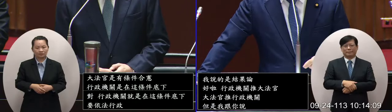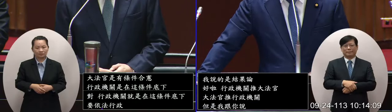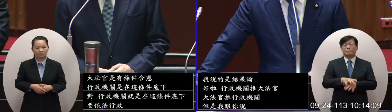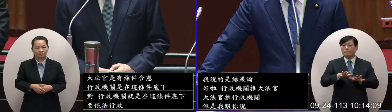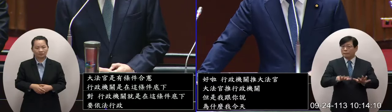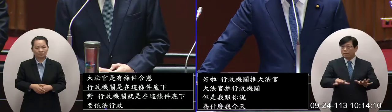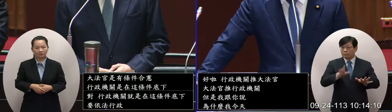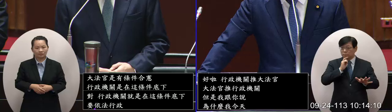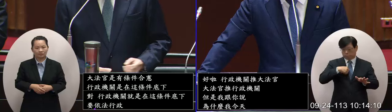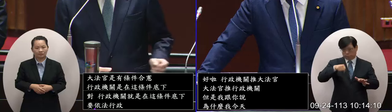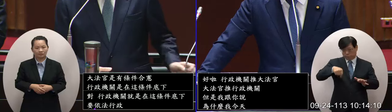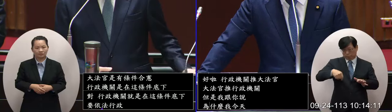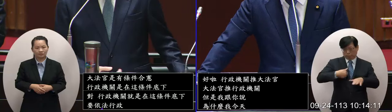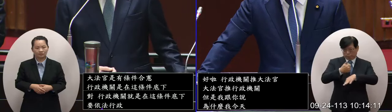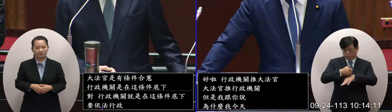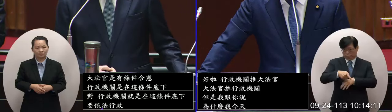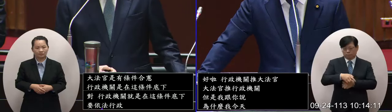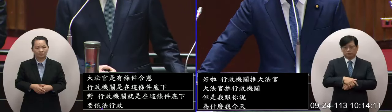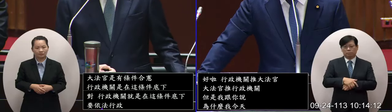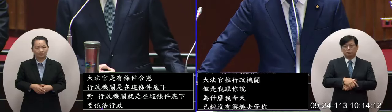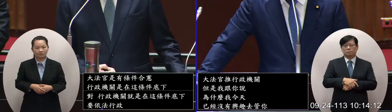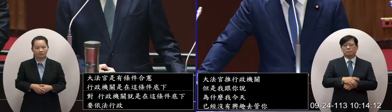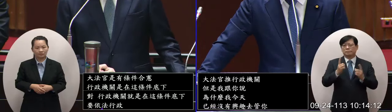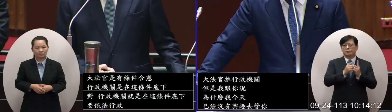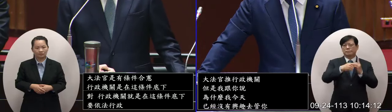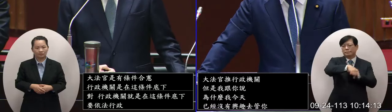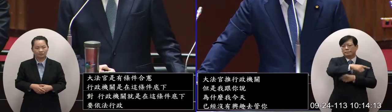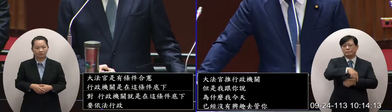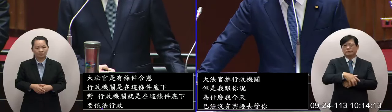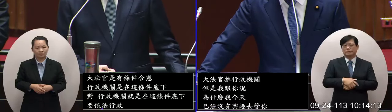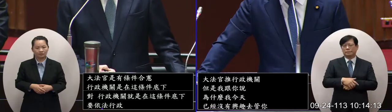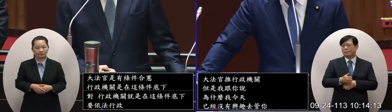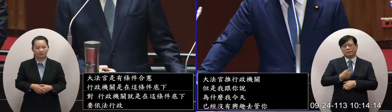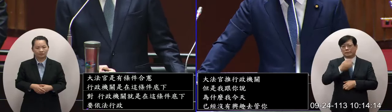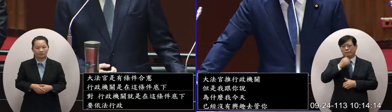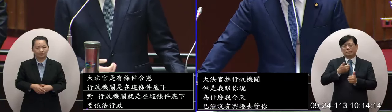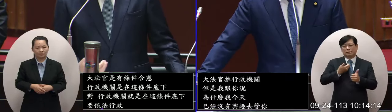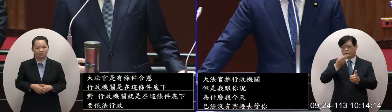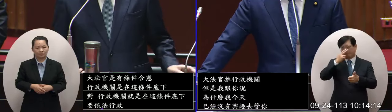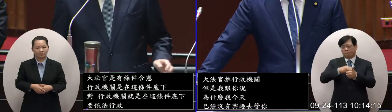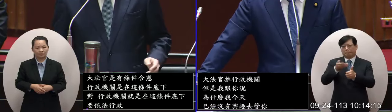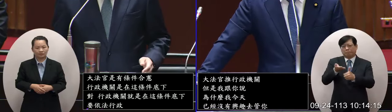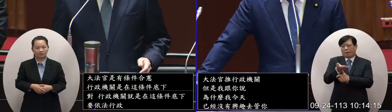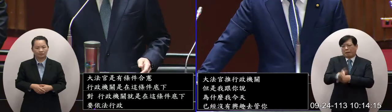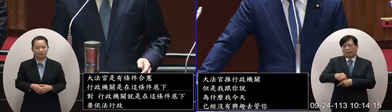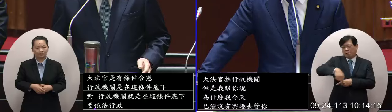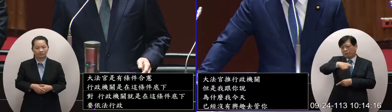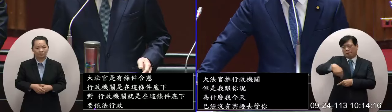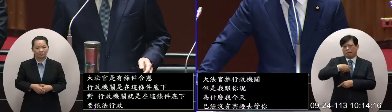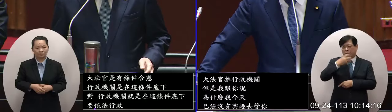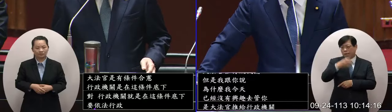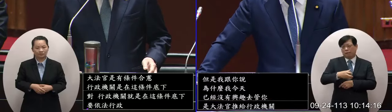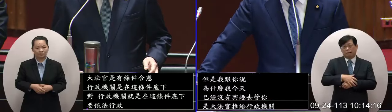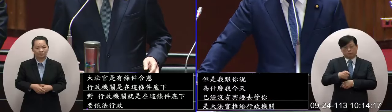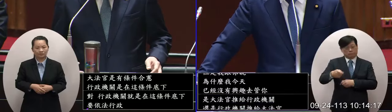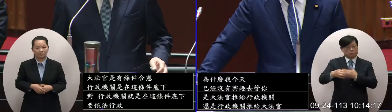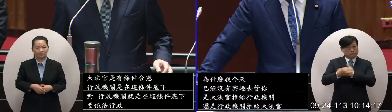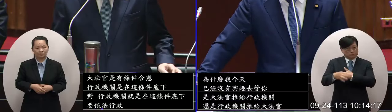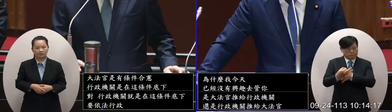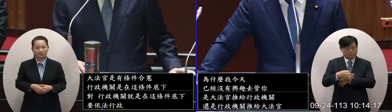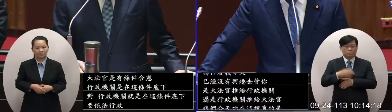我们今天站在这里，是真的是对那些无辜枉死的被害人，还有被害者家